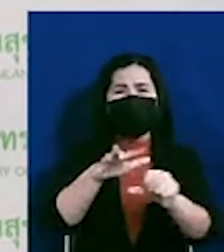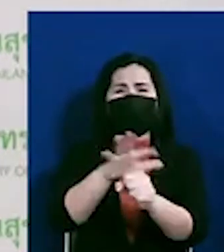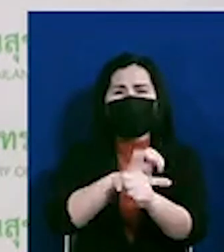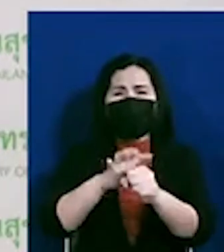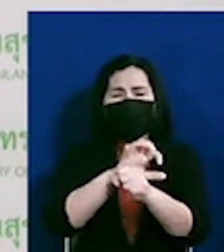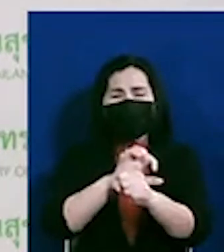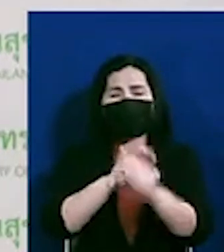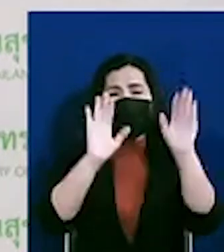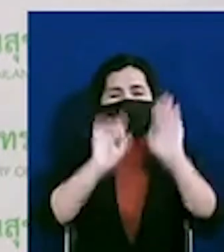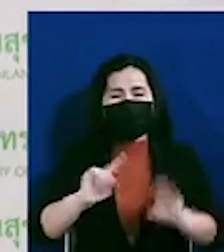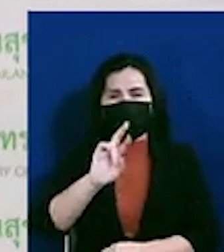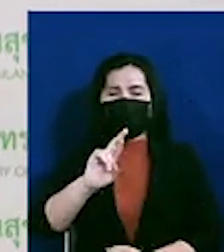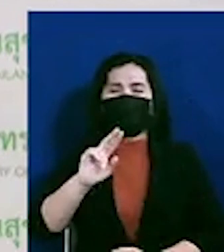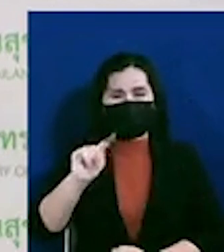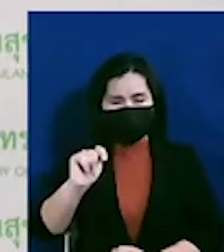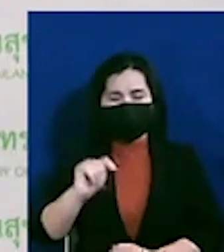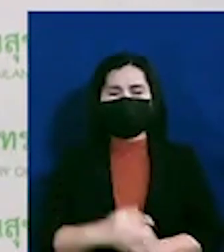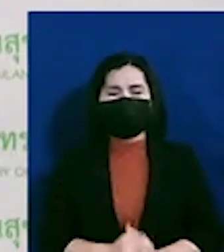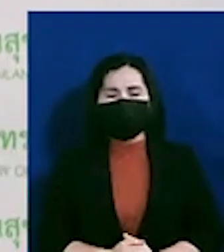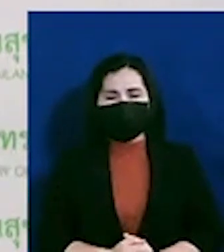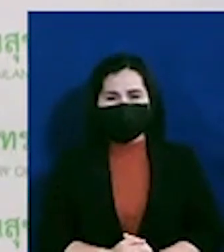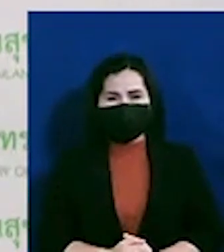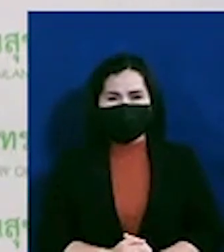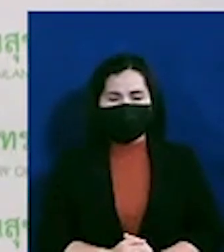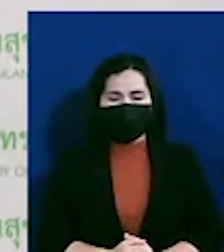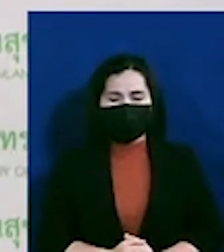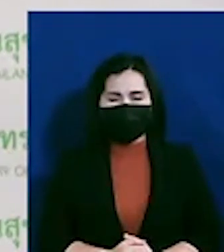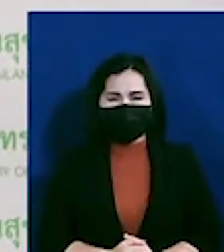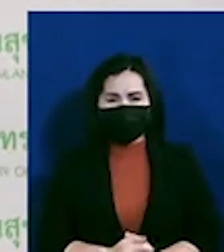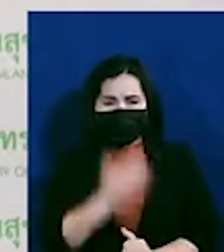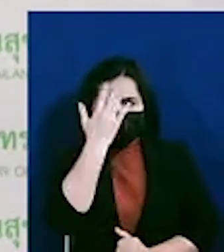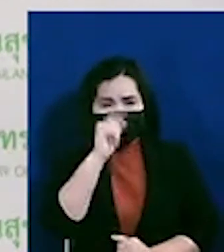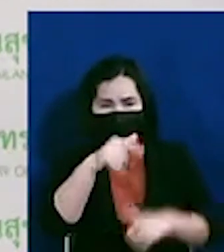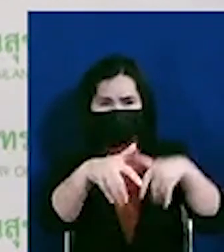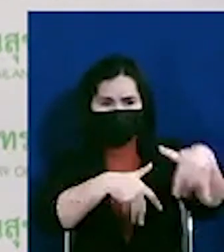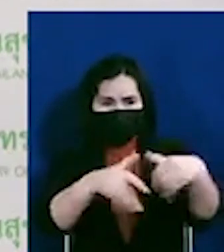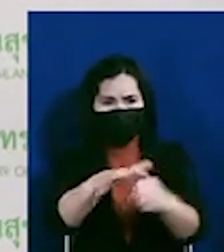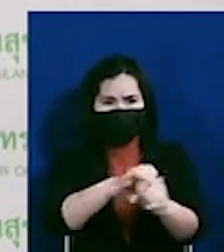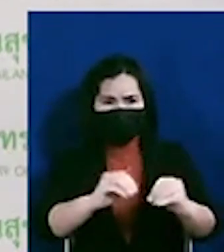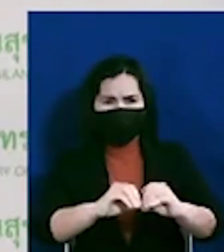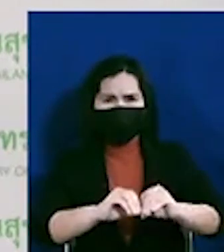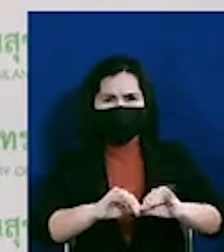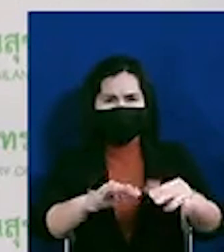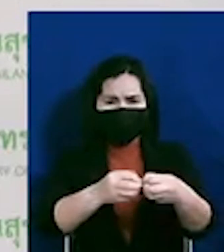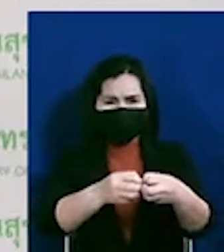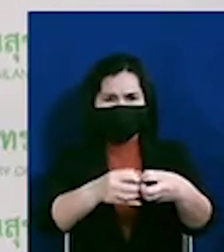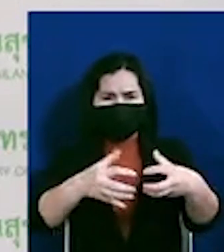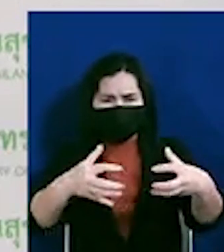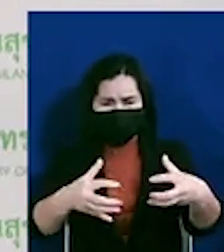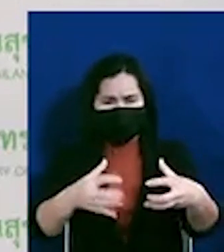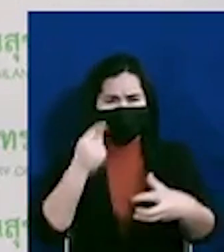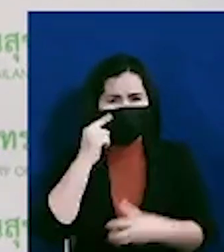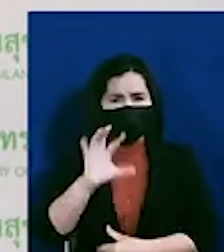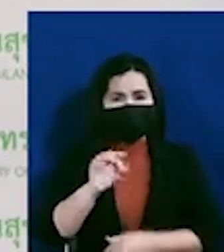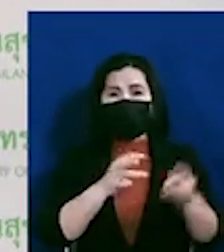แอนติเจน Testสำหรับสถานการณ์ที่มีการติดเชื้อในชุมชนอย่างกว้างขวางขณะนี้เป็นช่องทางหนึ่งหรือไม่